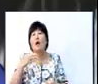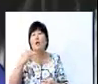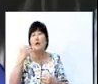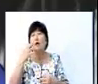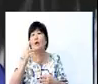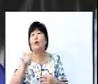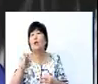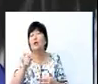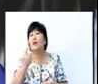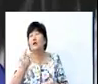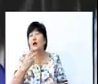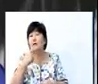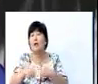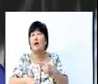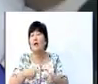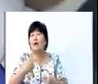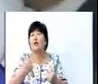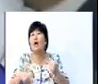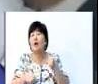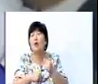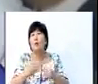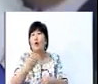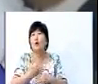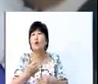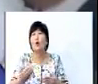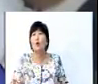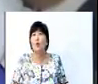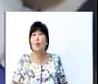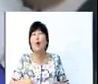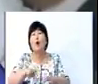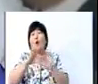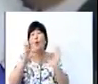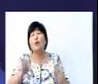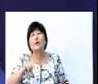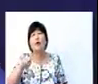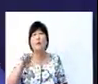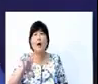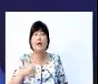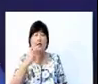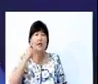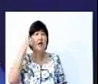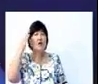ұқты. Қобыздың ұрпағына мұра етті. Бұл көрініс арқылы өмір емес, өнердің мәңгілік екенін меңзеді.